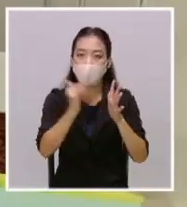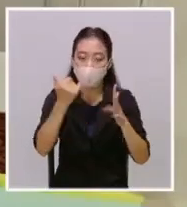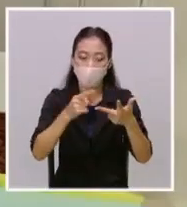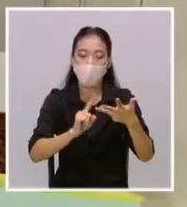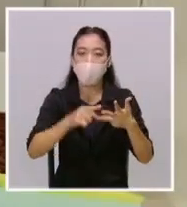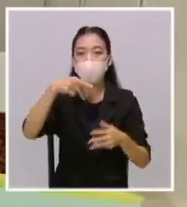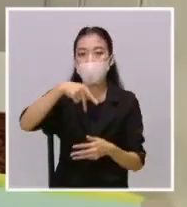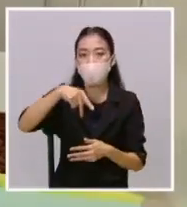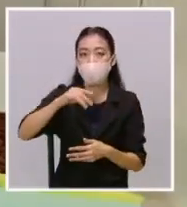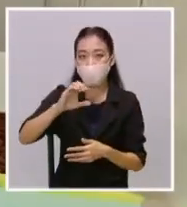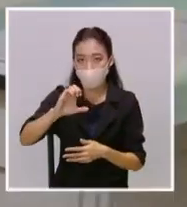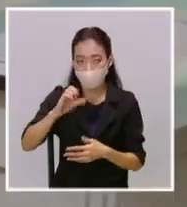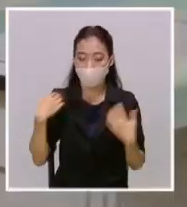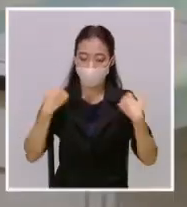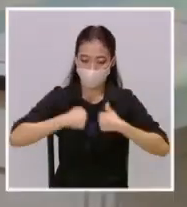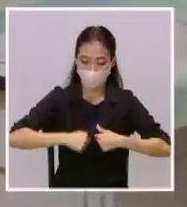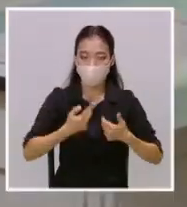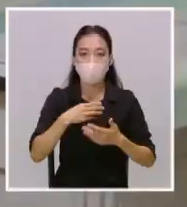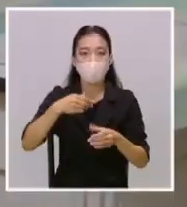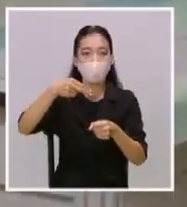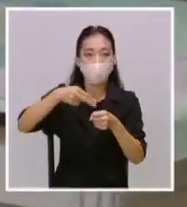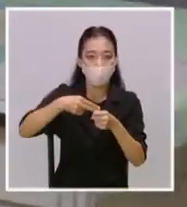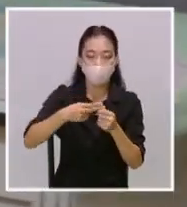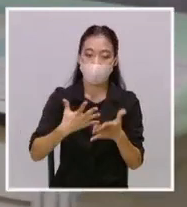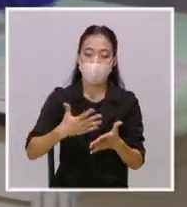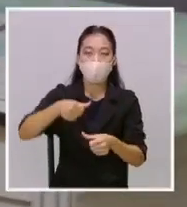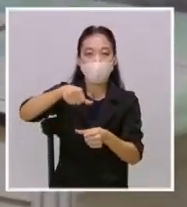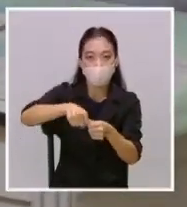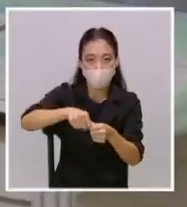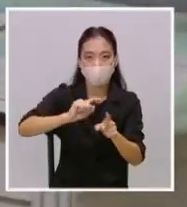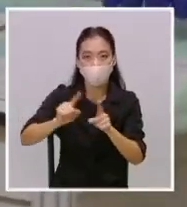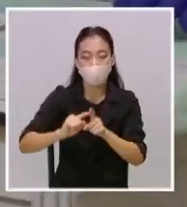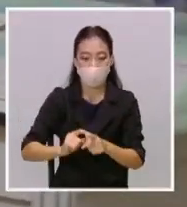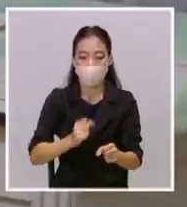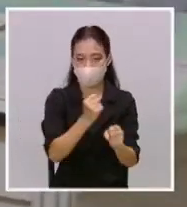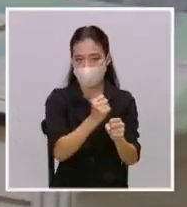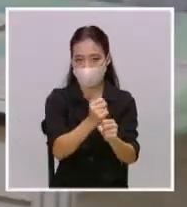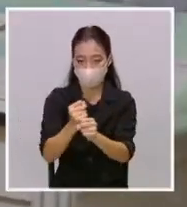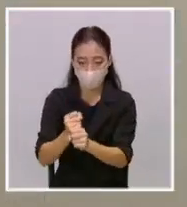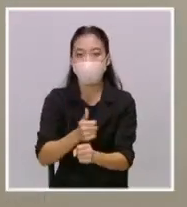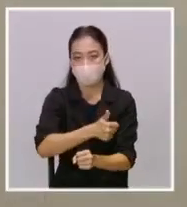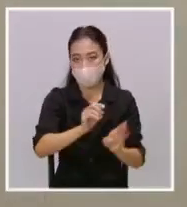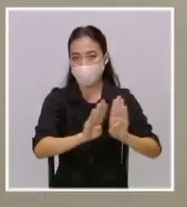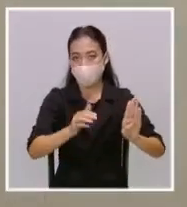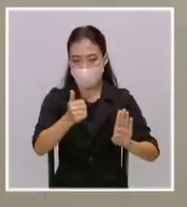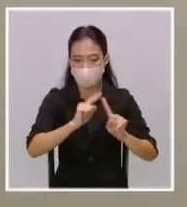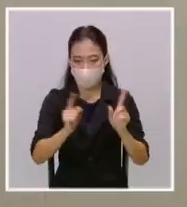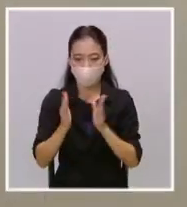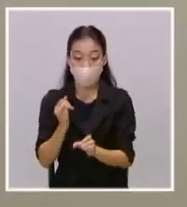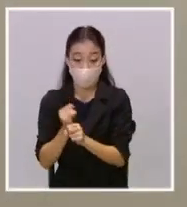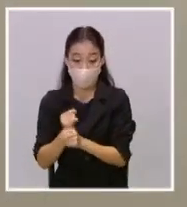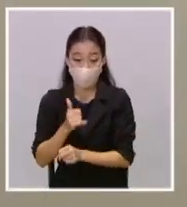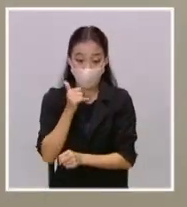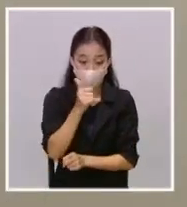PPE น้ำมันกับแก๊สสามารถปฏิบัติการต่อไปได้ต้องให้พนักงานมาทำงานไม่เกิน 60% ของจำนวนสูงสุ